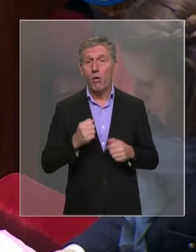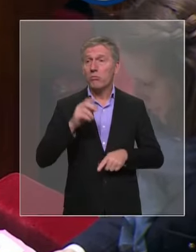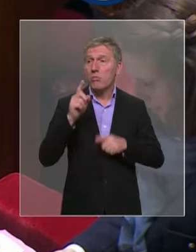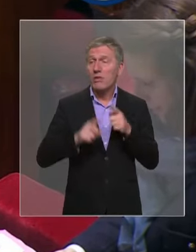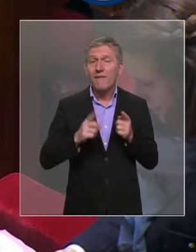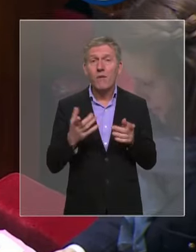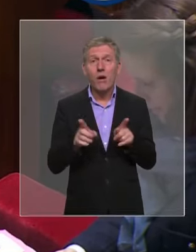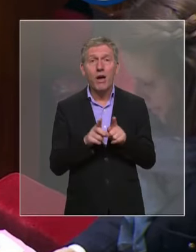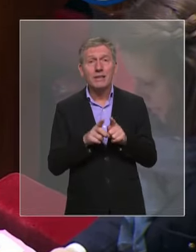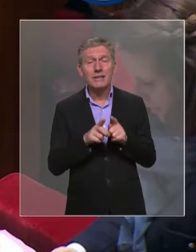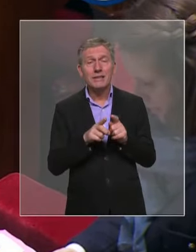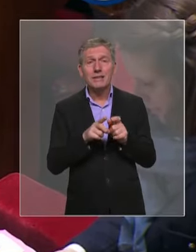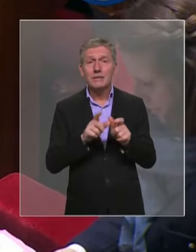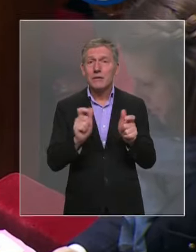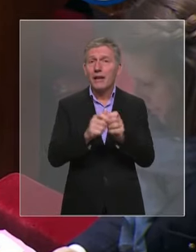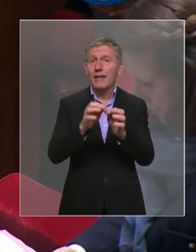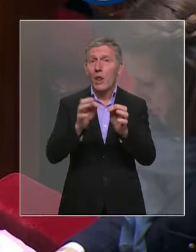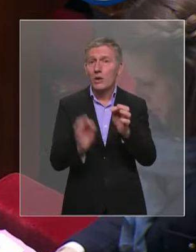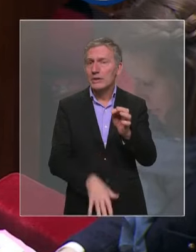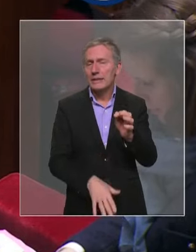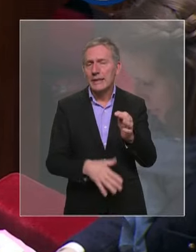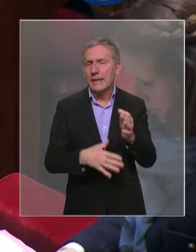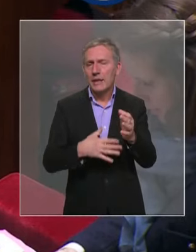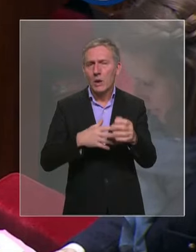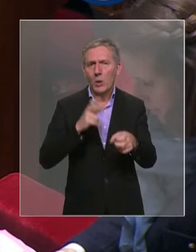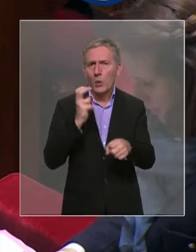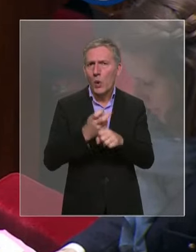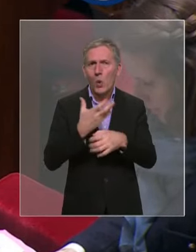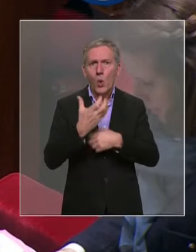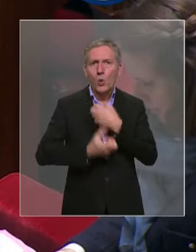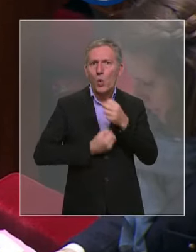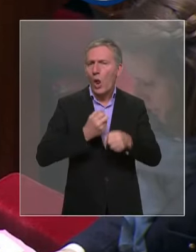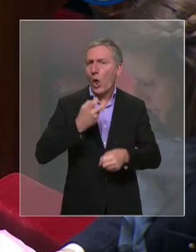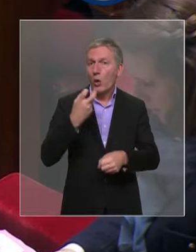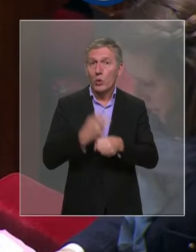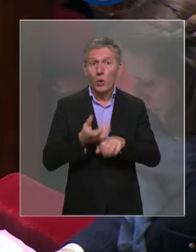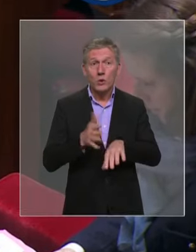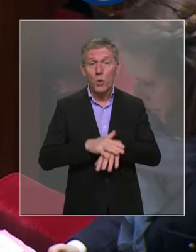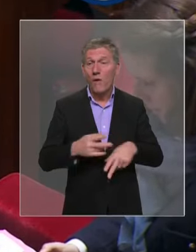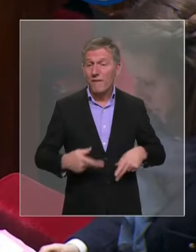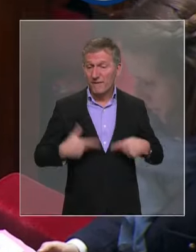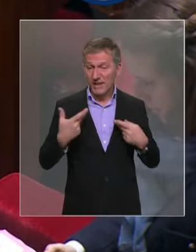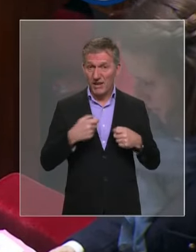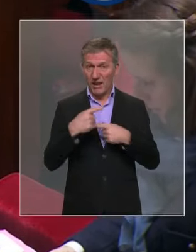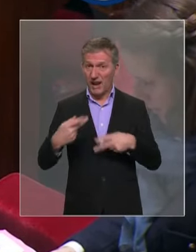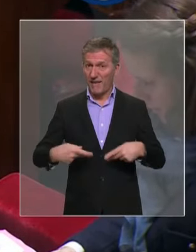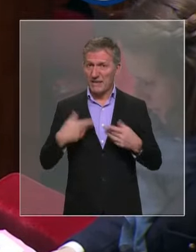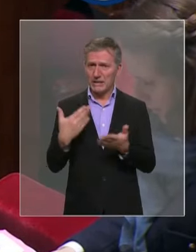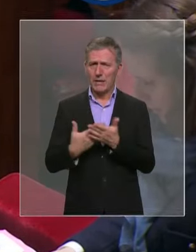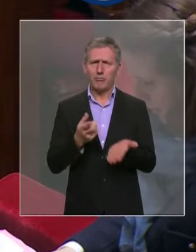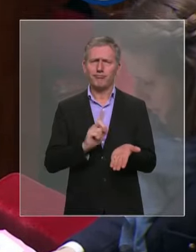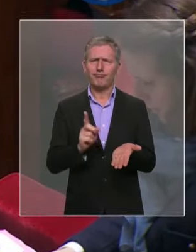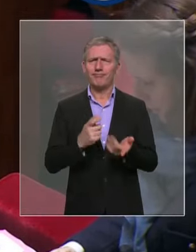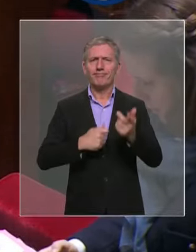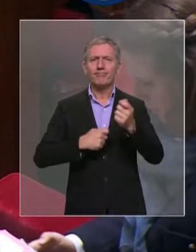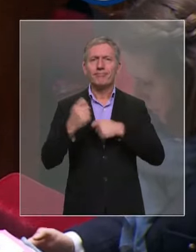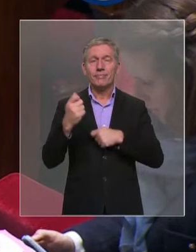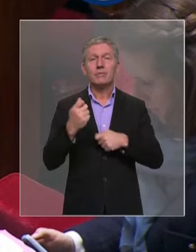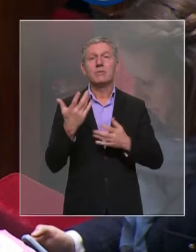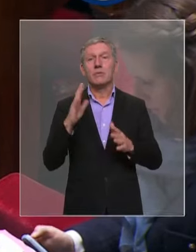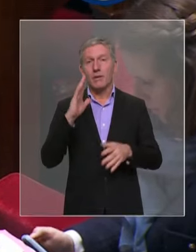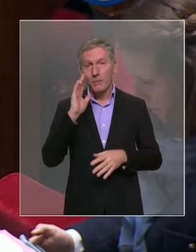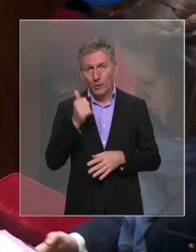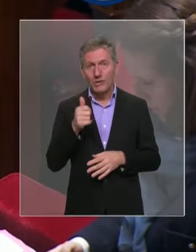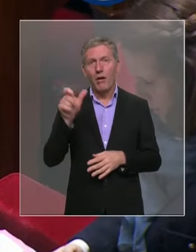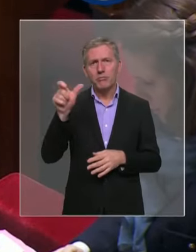que le diagnostic soit inévitable et que la douleur soit telle que la vie n'est plus vraiment la vie. C'est pourquoi, comme le président de la République